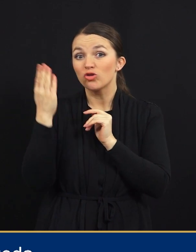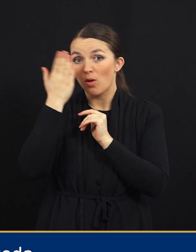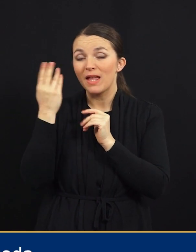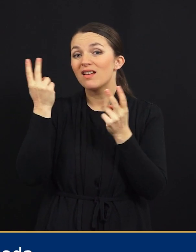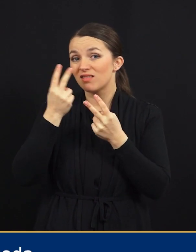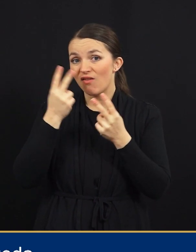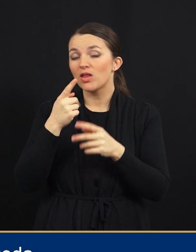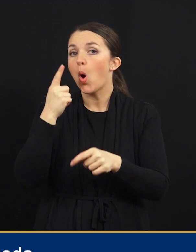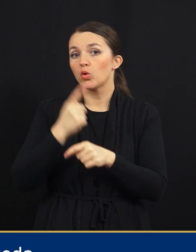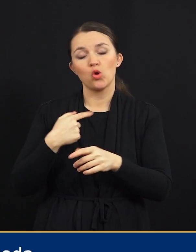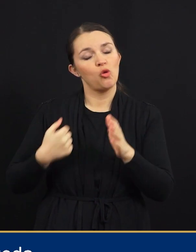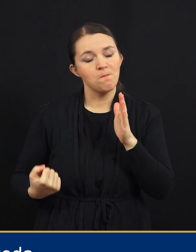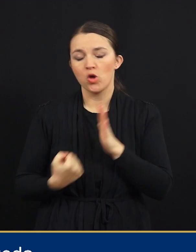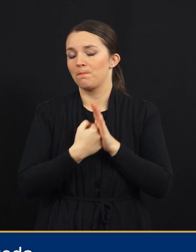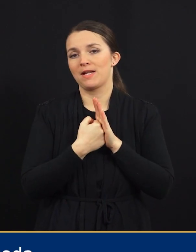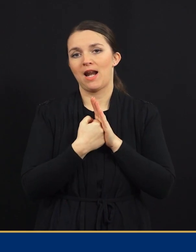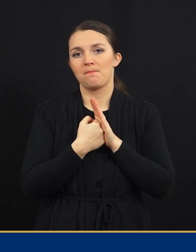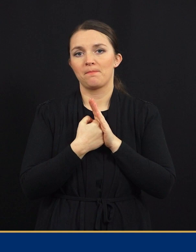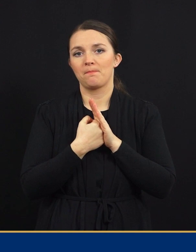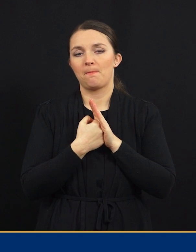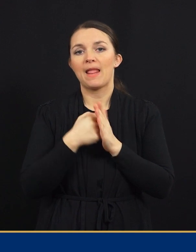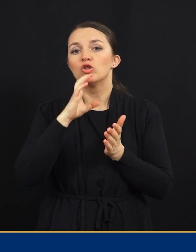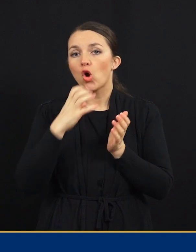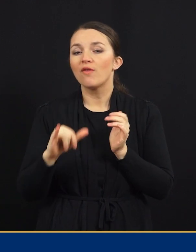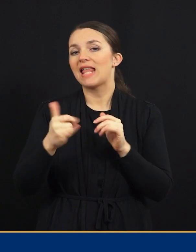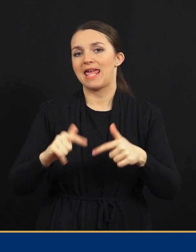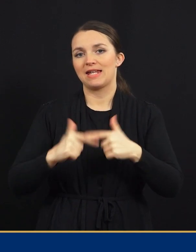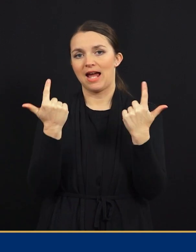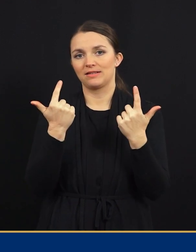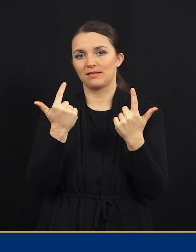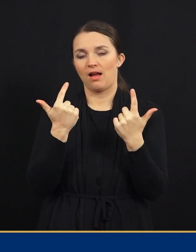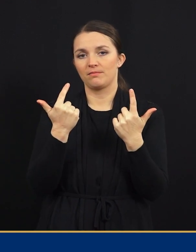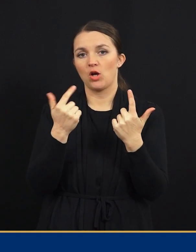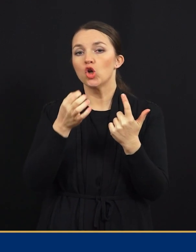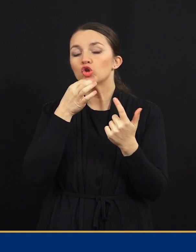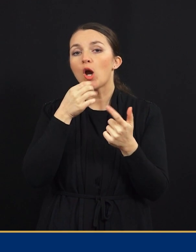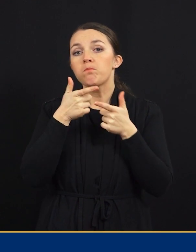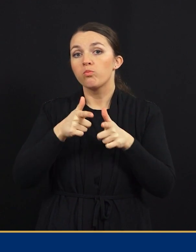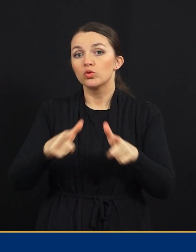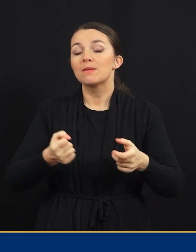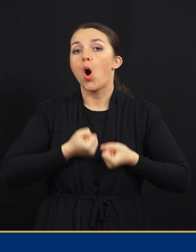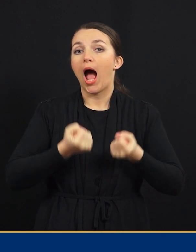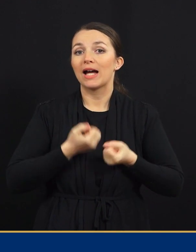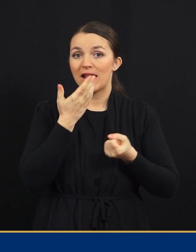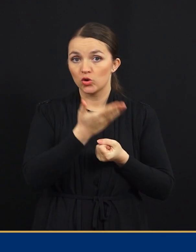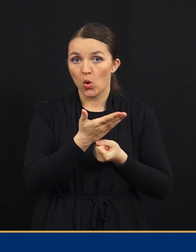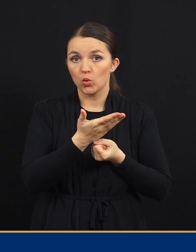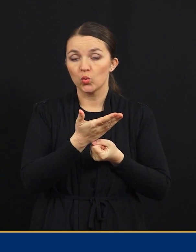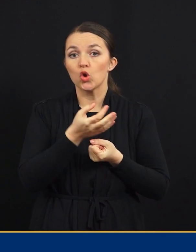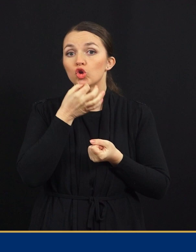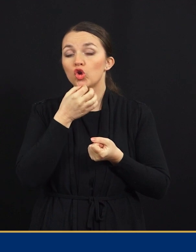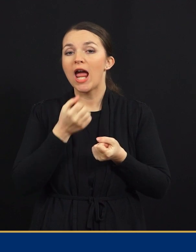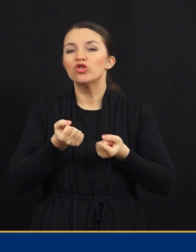stališče seveda odločno podpiram. Zgodovina je jasna. Če popustimo agresorju,